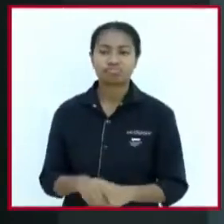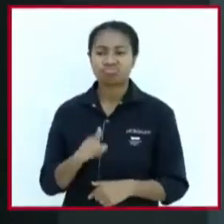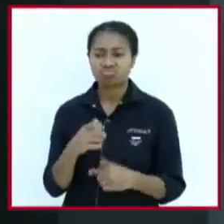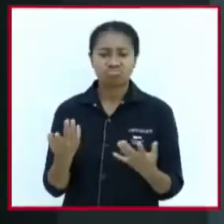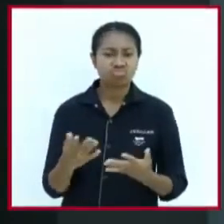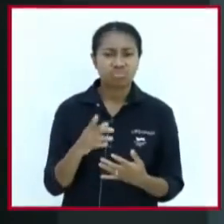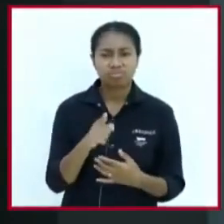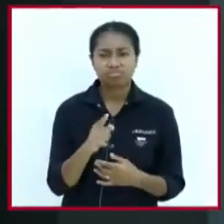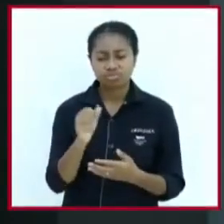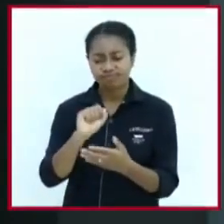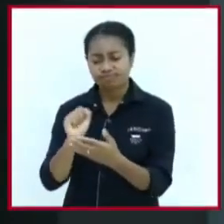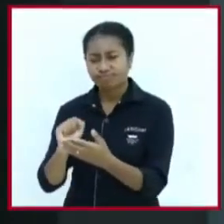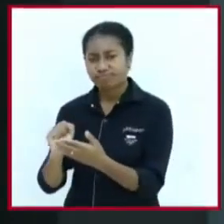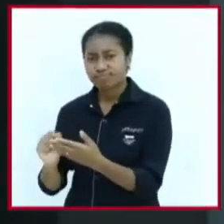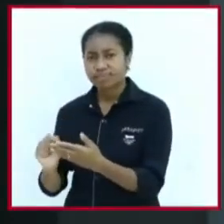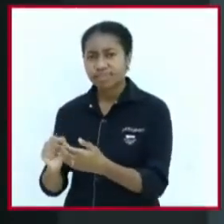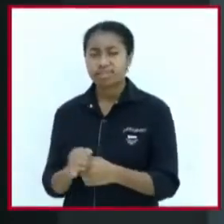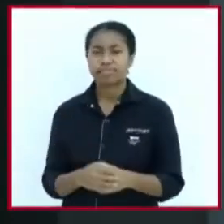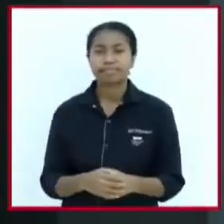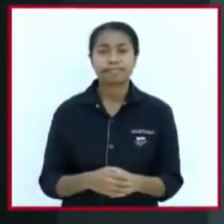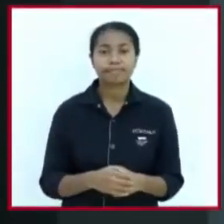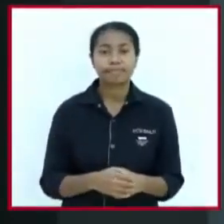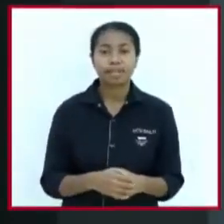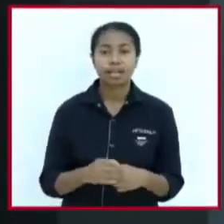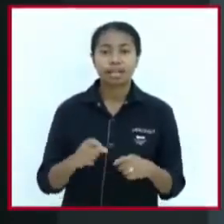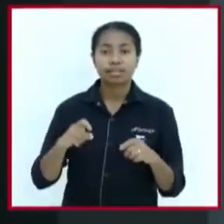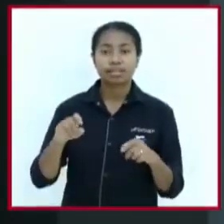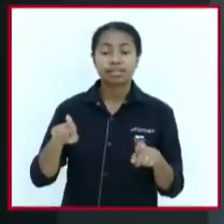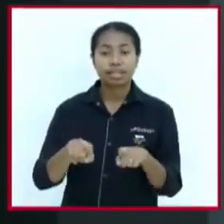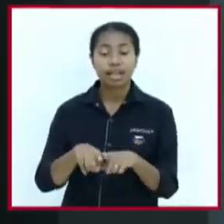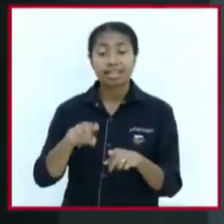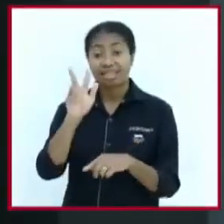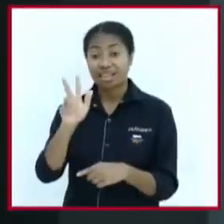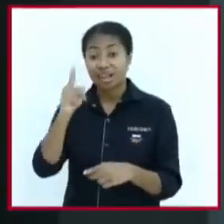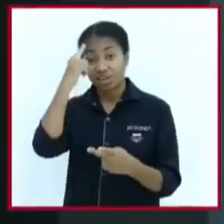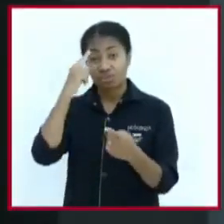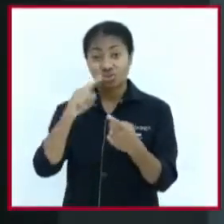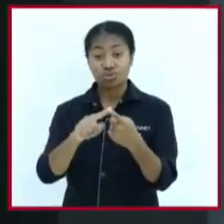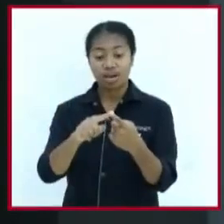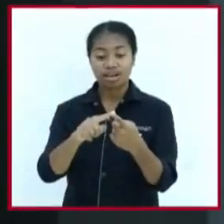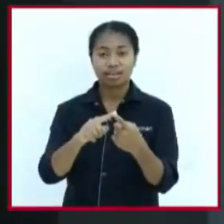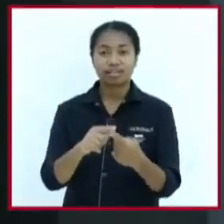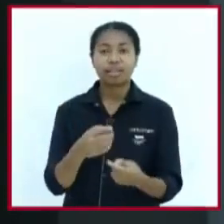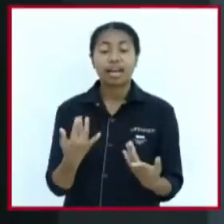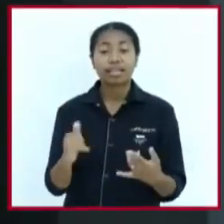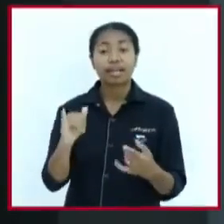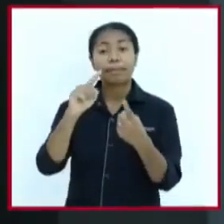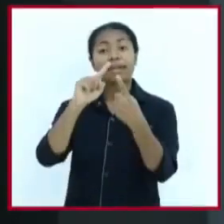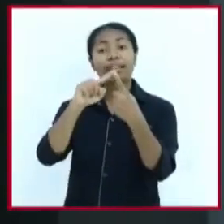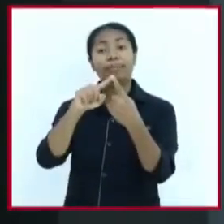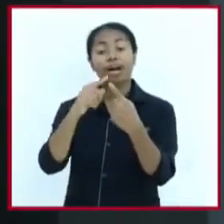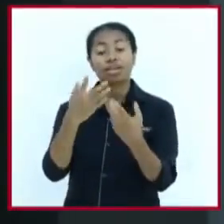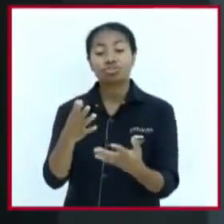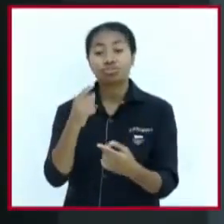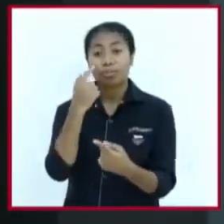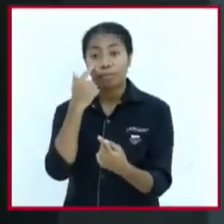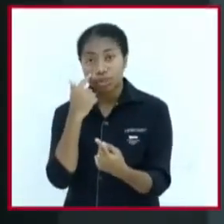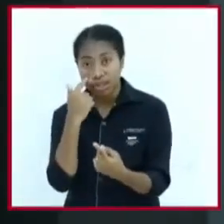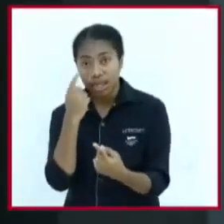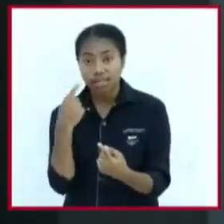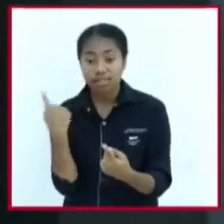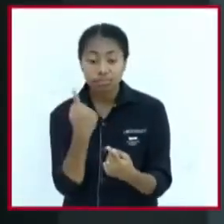Ibrani menulis surat Ibrani ini dengan tiga tujuan pertama membuktikan bahwa